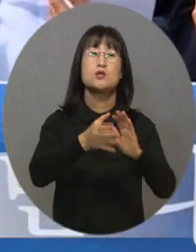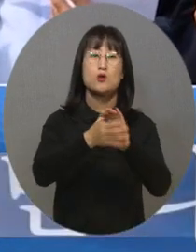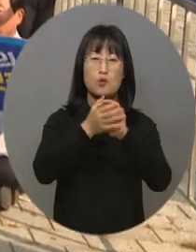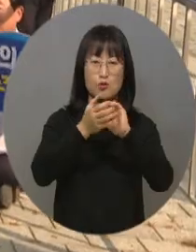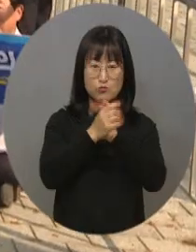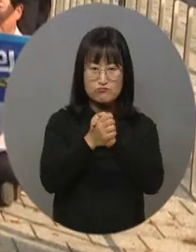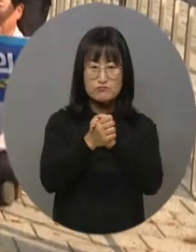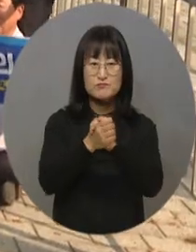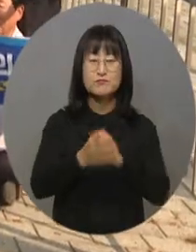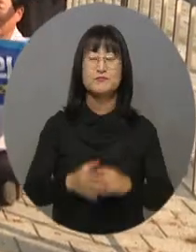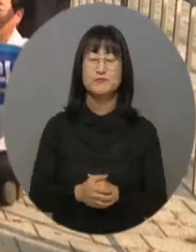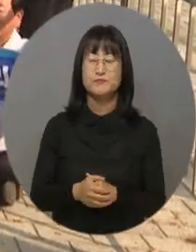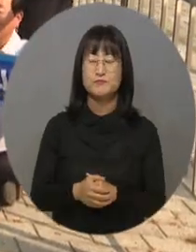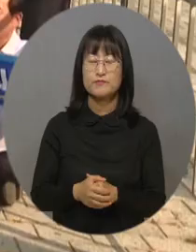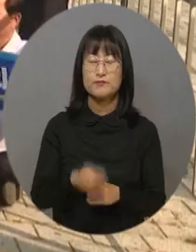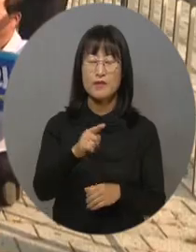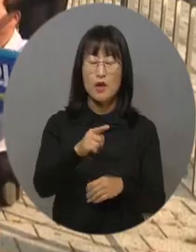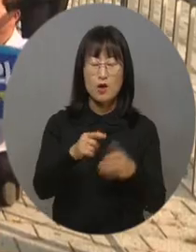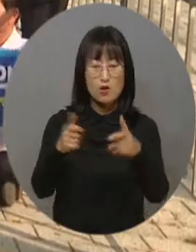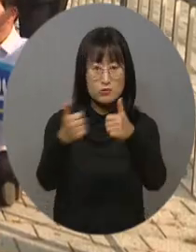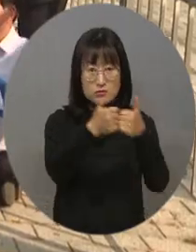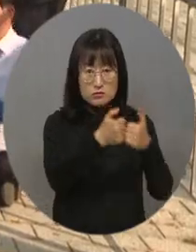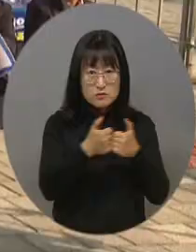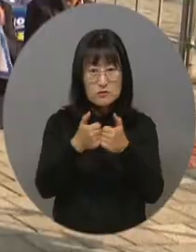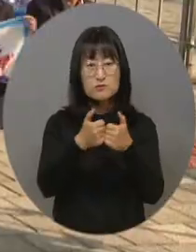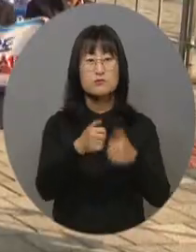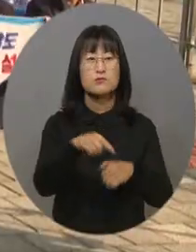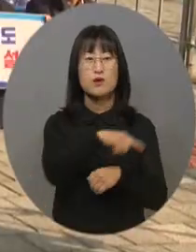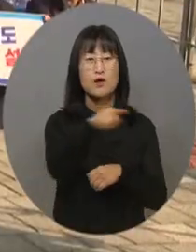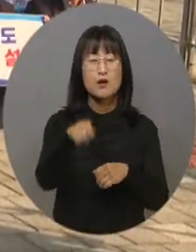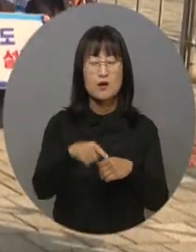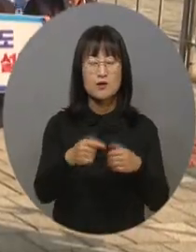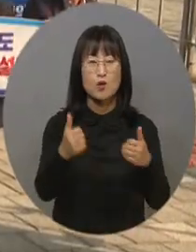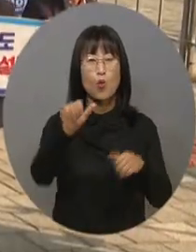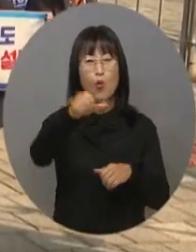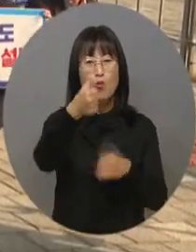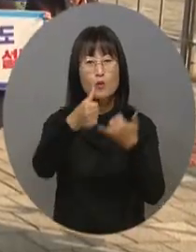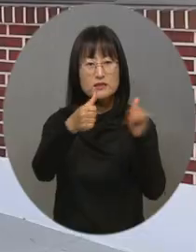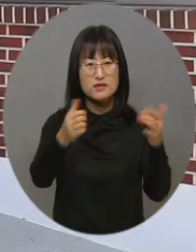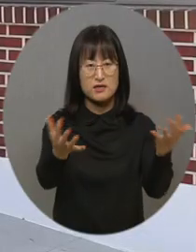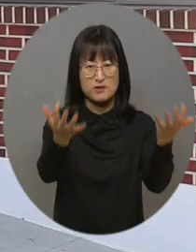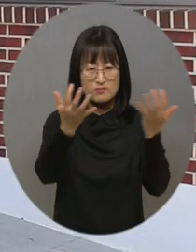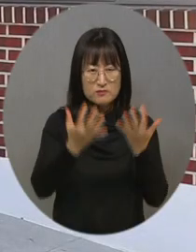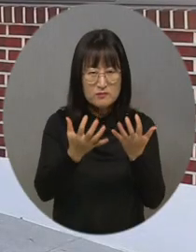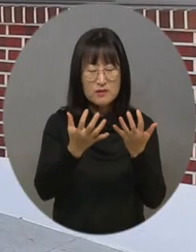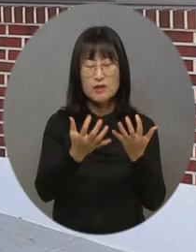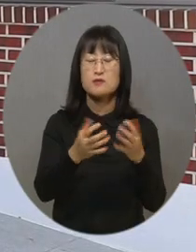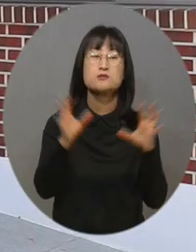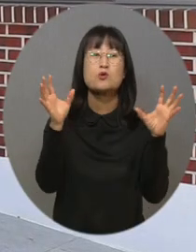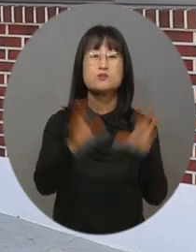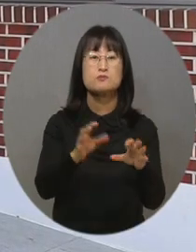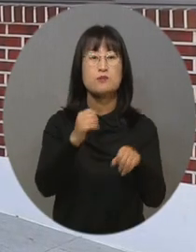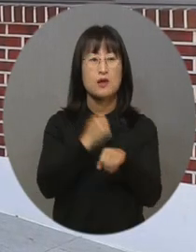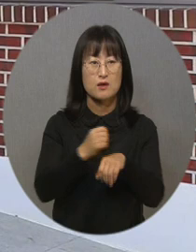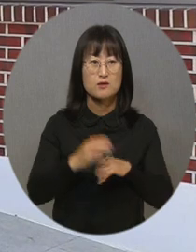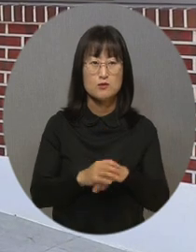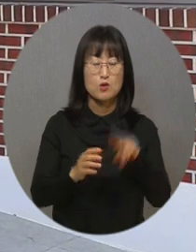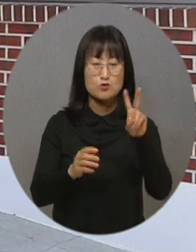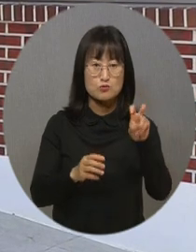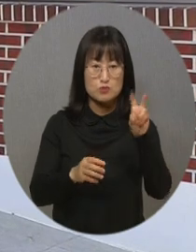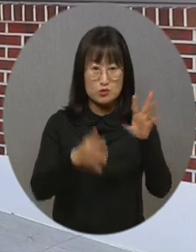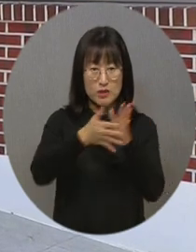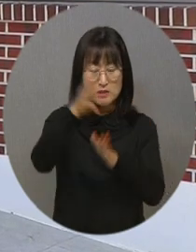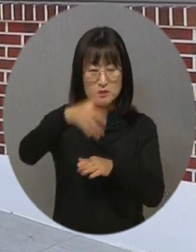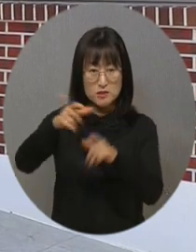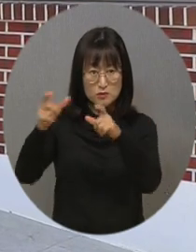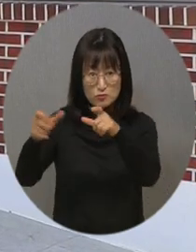주십시오. 전남도의회는 500여 명이 참석한 대규모 상경집회를 열고 22개 시군 중 17개